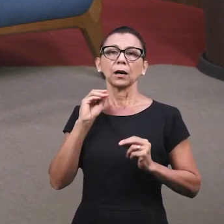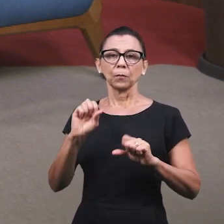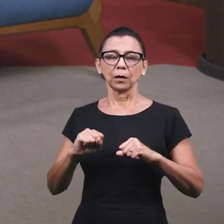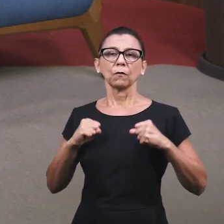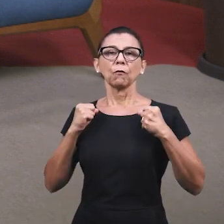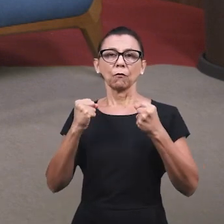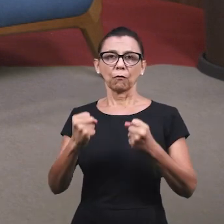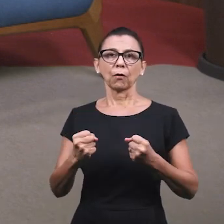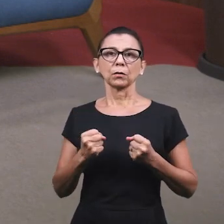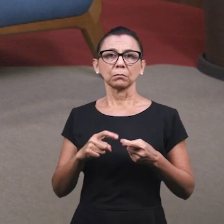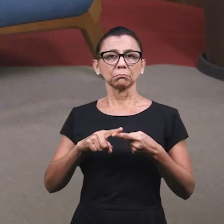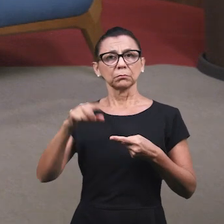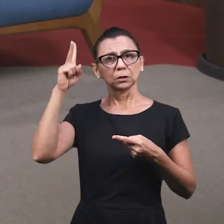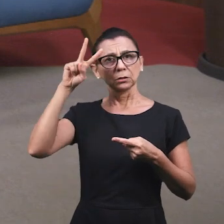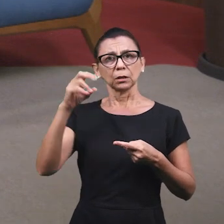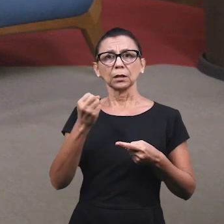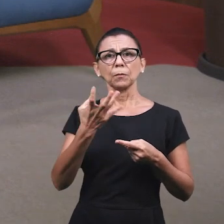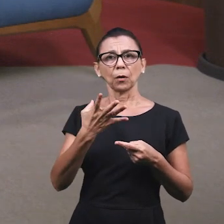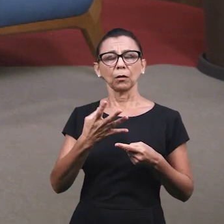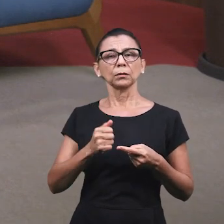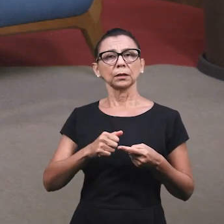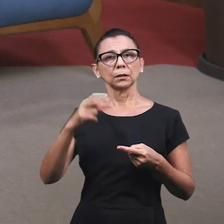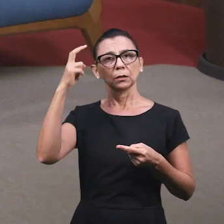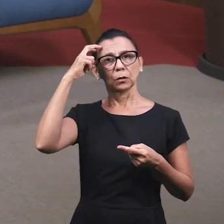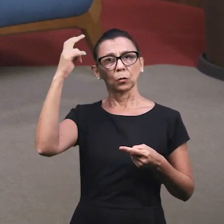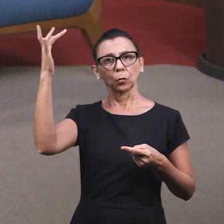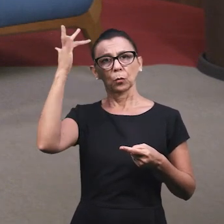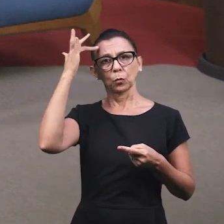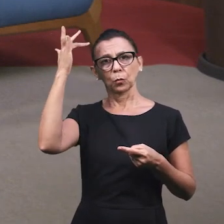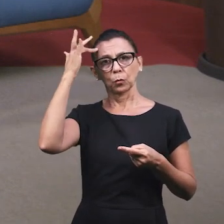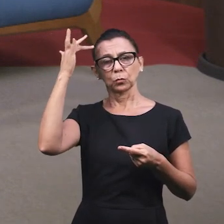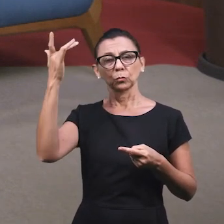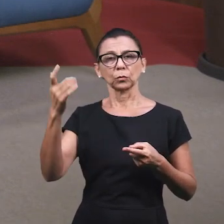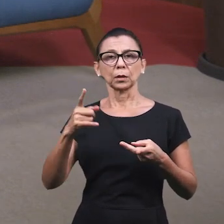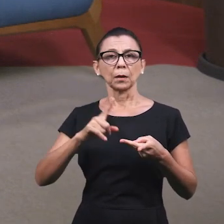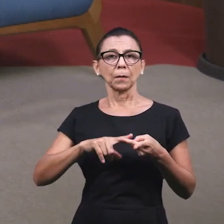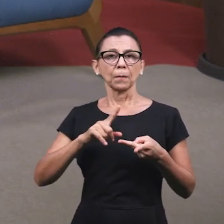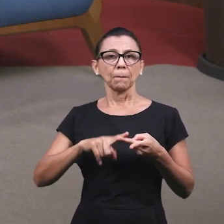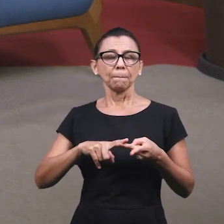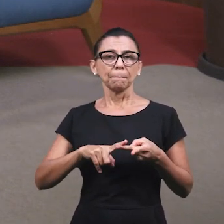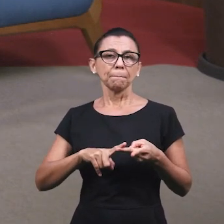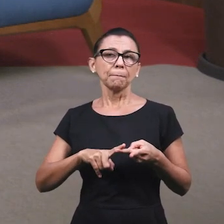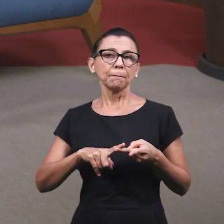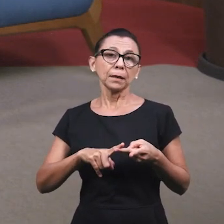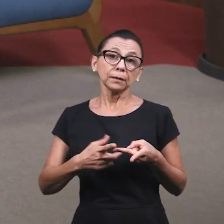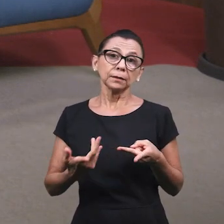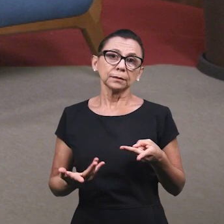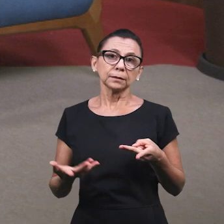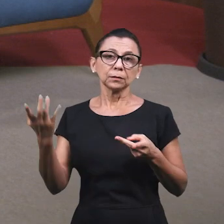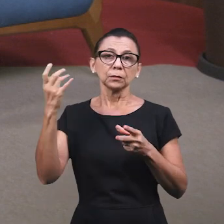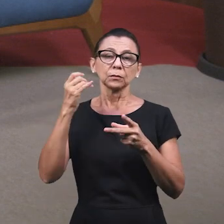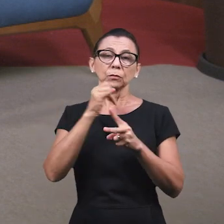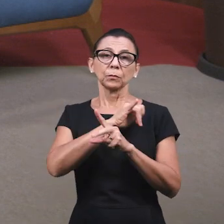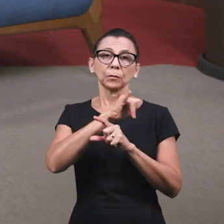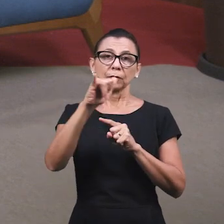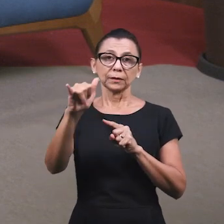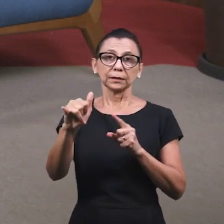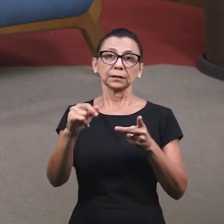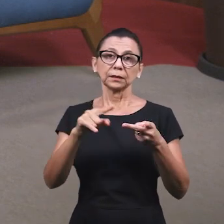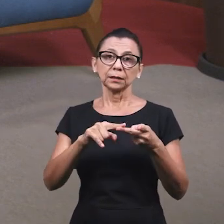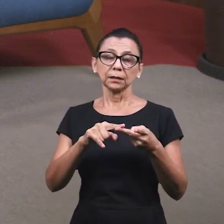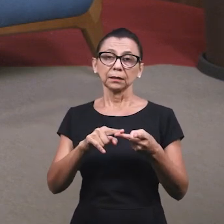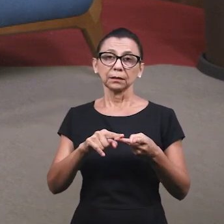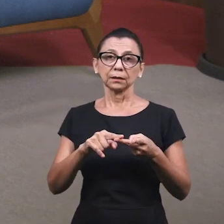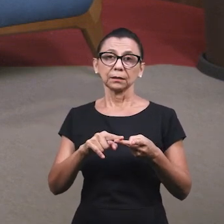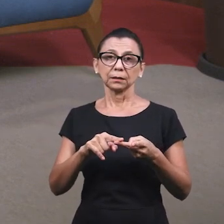ce qui nourrit l'âme. L'historique, c'est bien pour l'intellect, mais le prophétique fait bien à l'âme. Amen. Nous